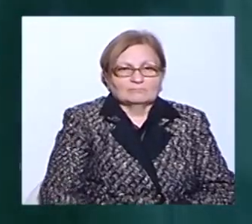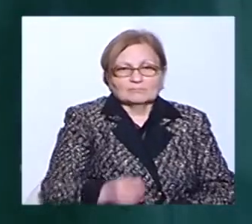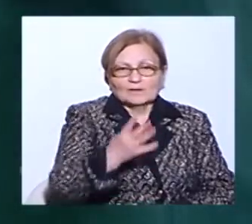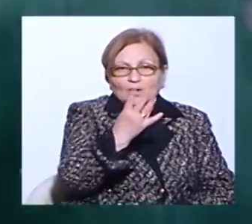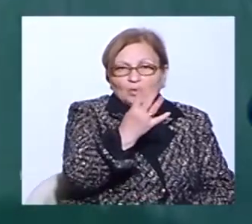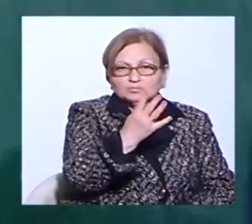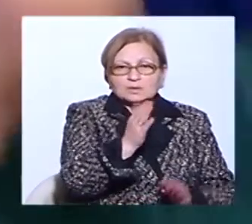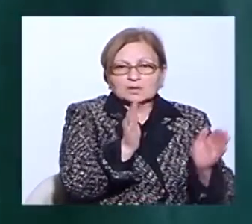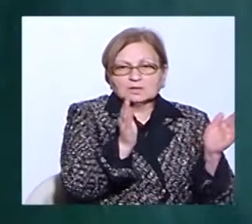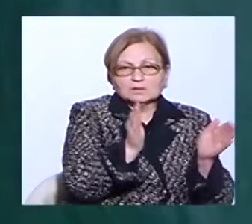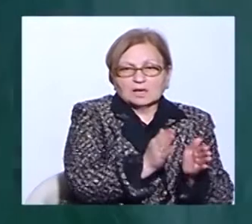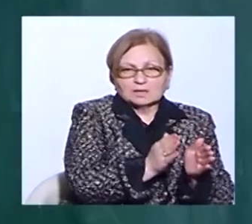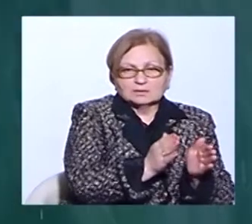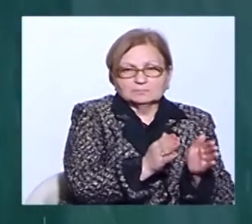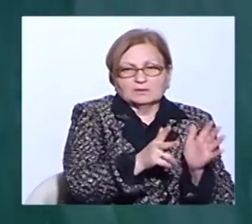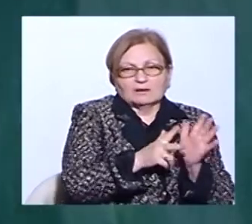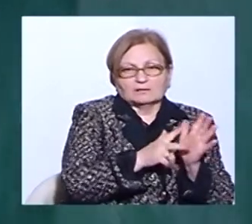naklebi arvaze,